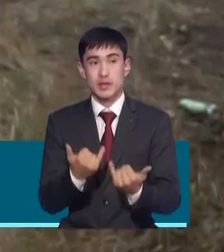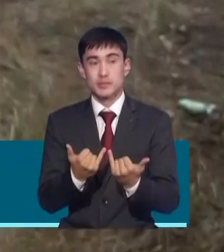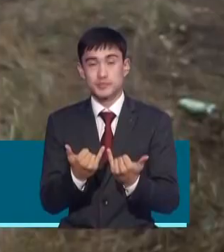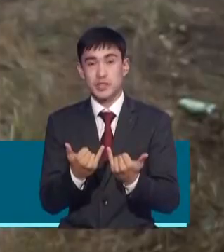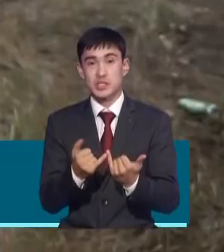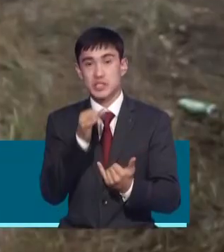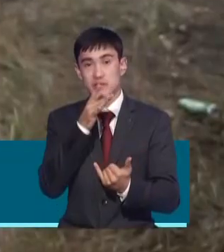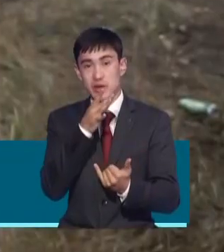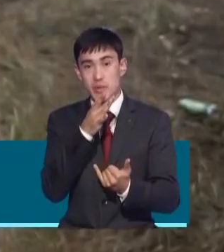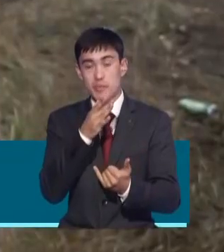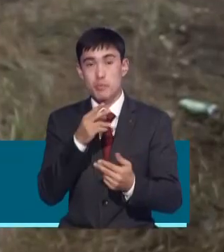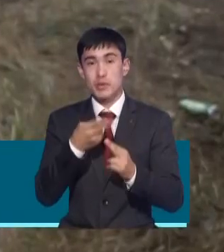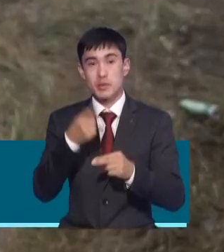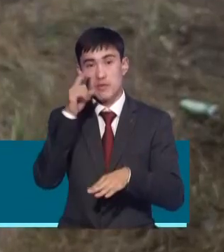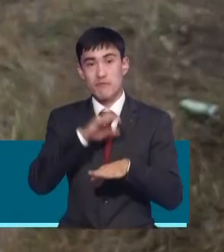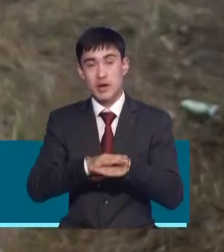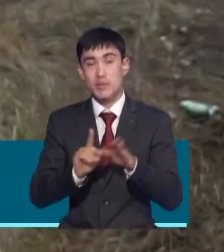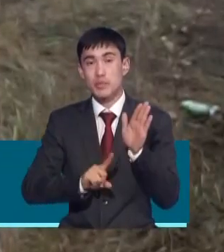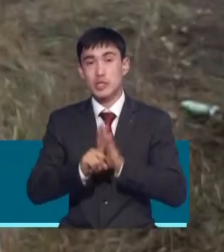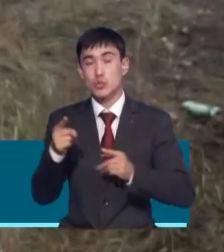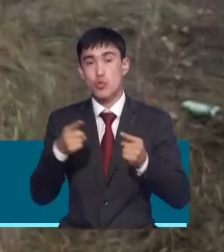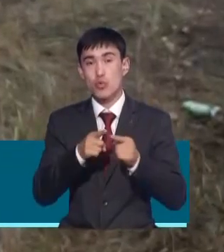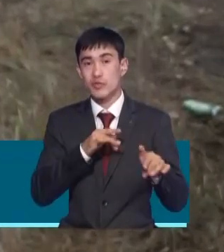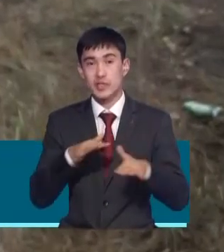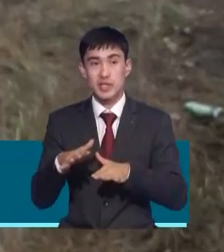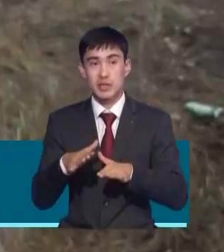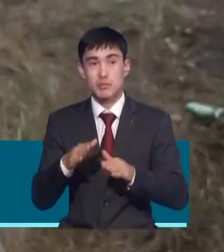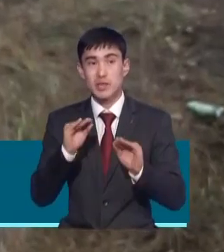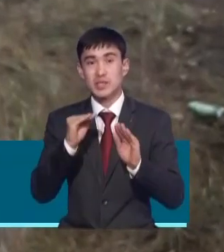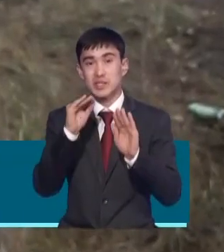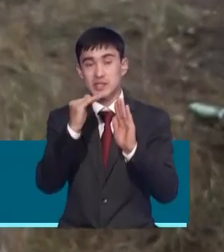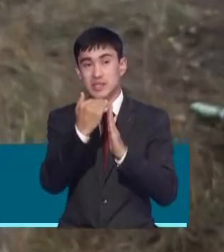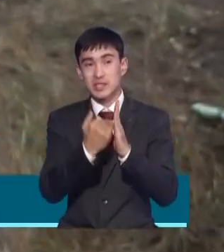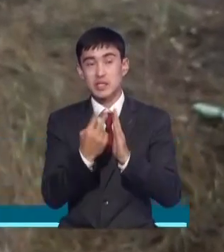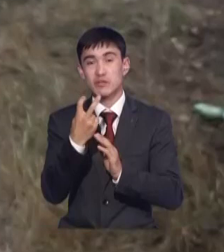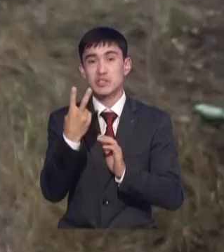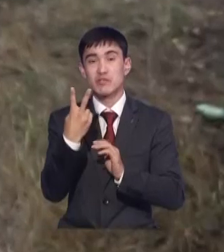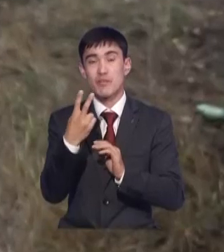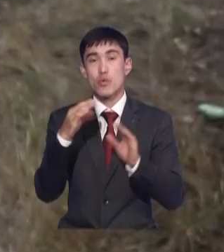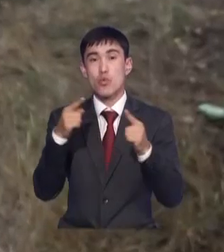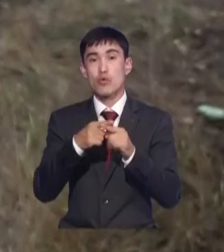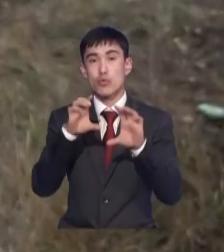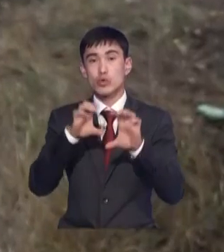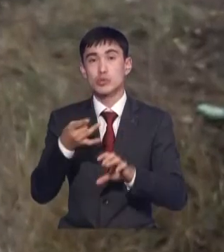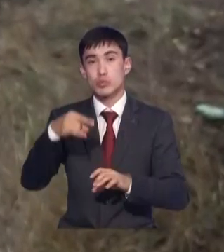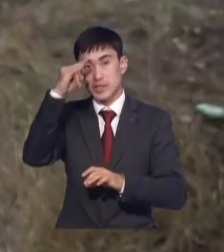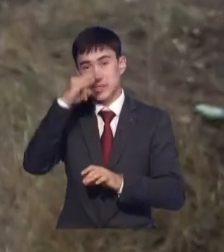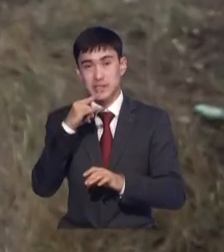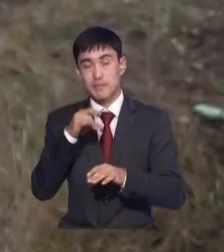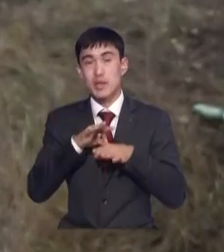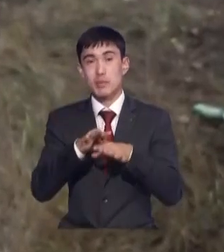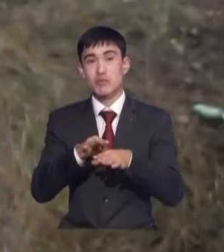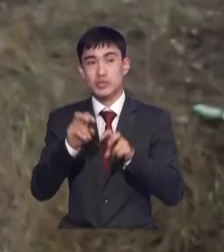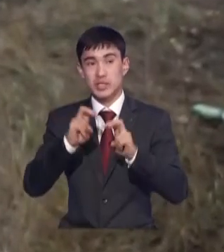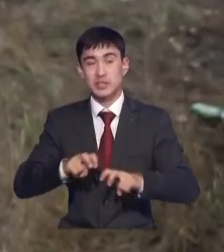В настоящее время по данным фактам возбуждено уголовное дело по статье 202 Уголовного кодекса Республики Казахстан.